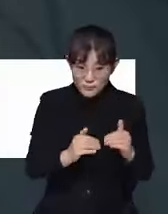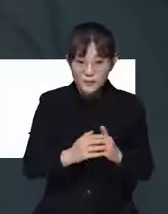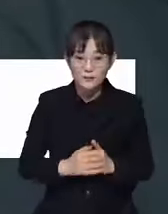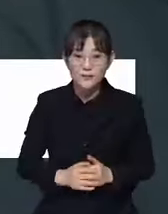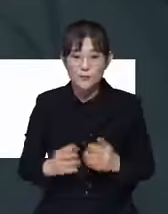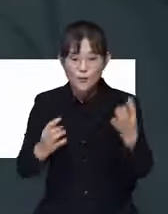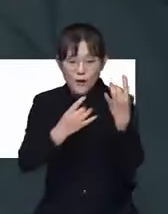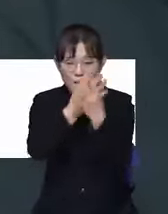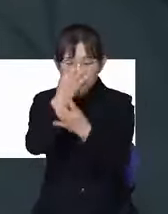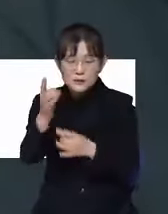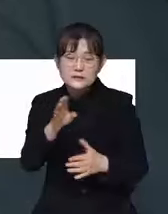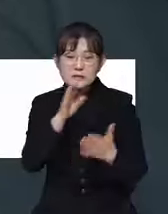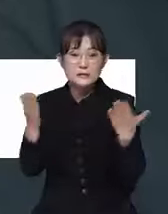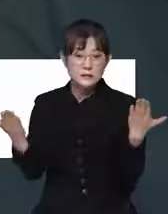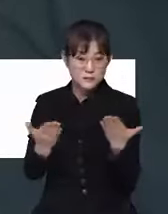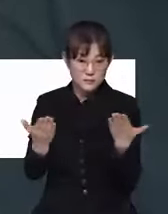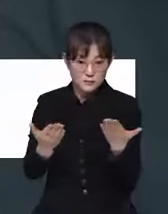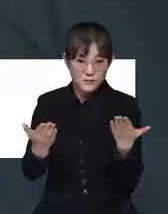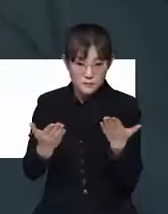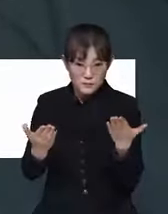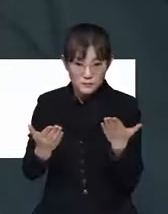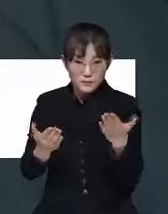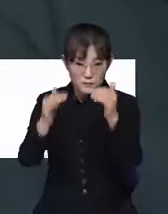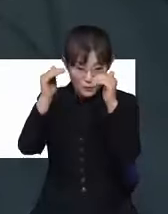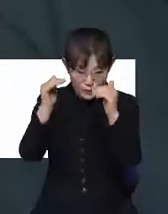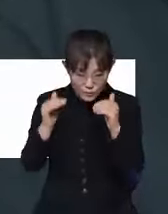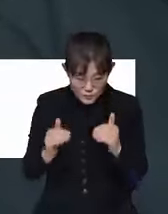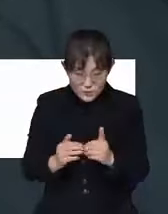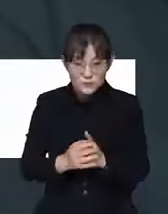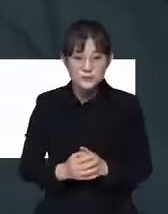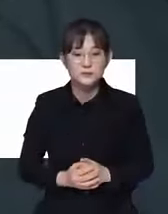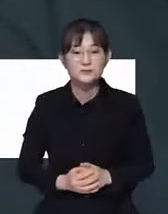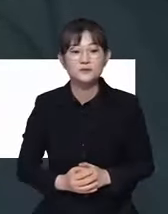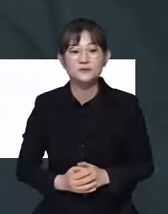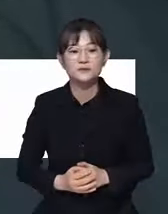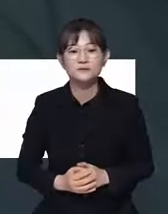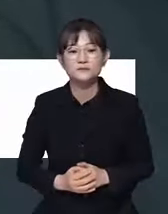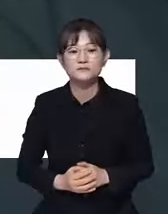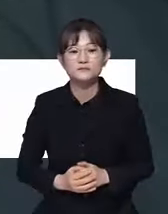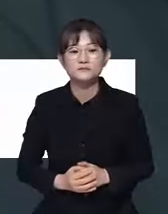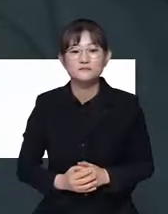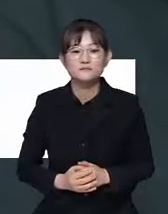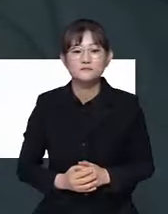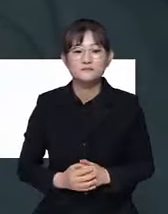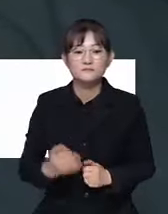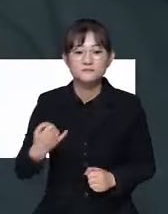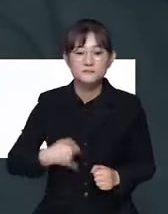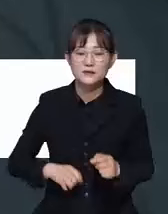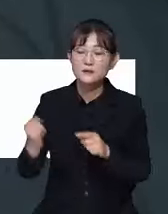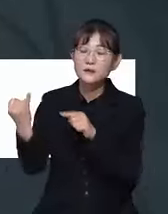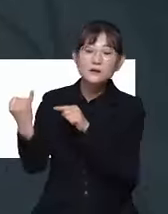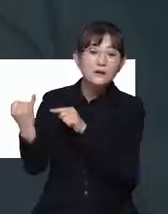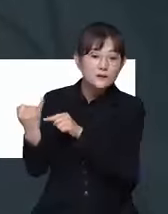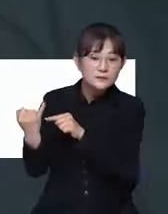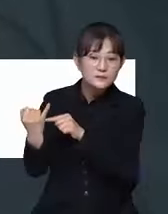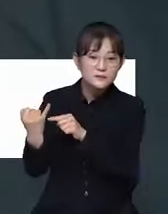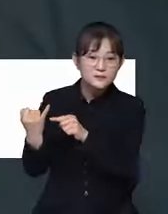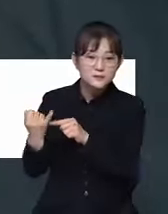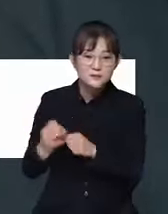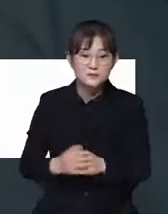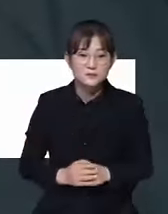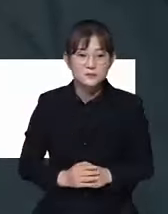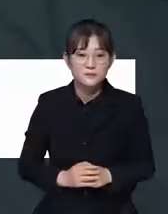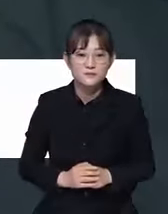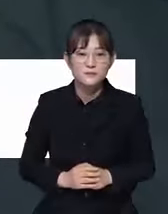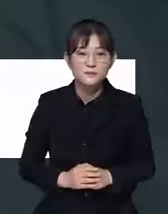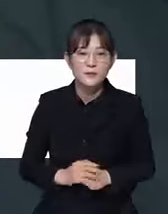환상 리얼리즘의 요소 그것들 아고 감이 돼서 그 강이라는 작가는